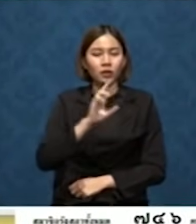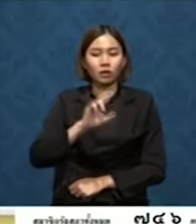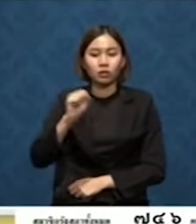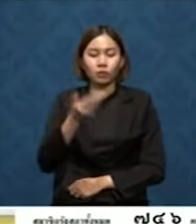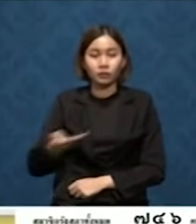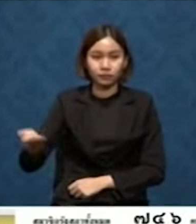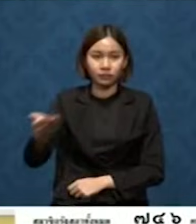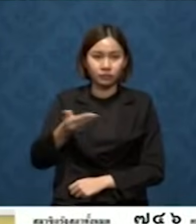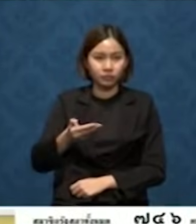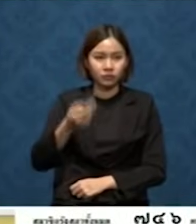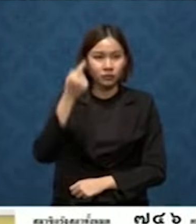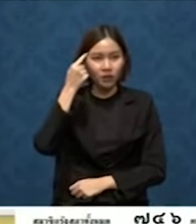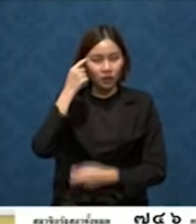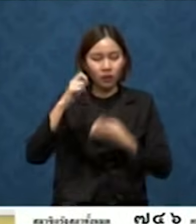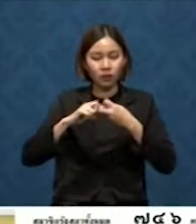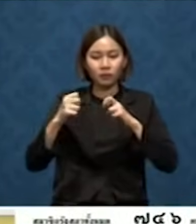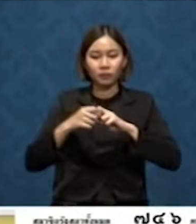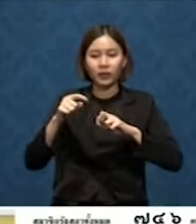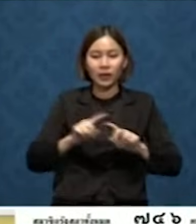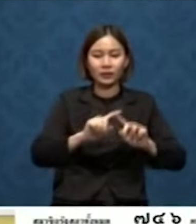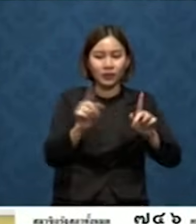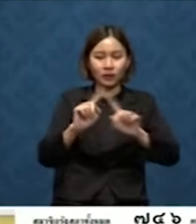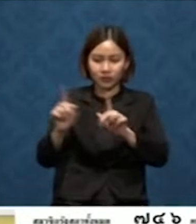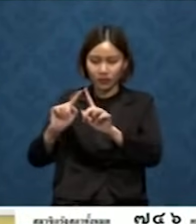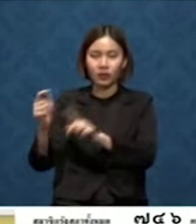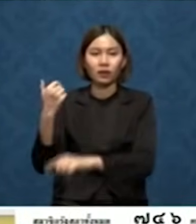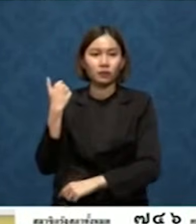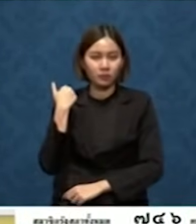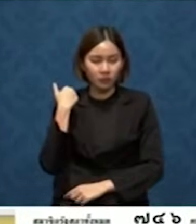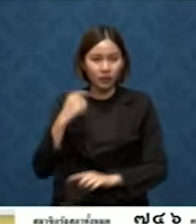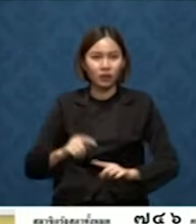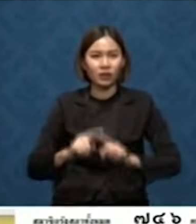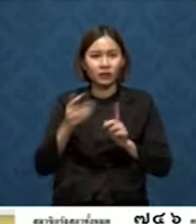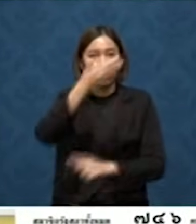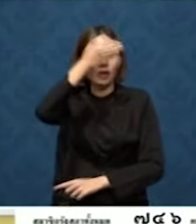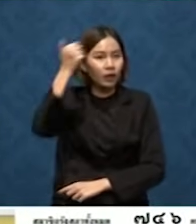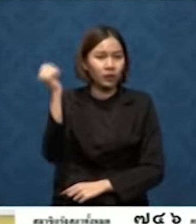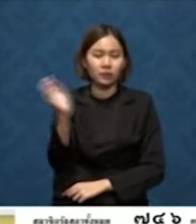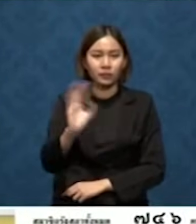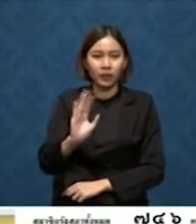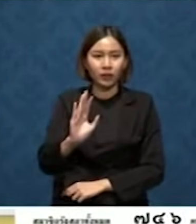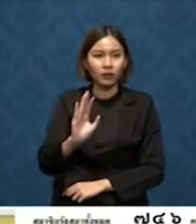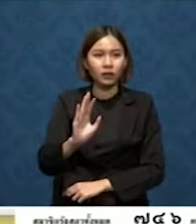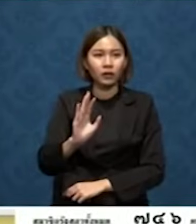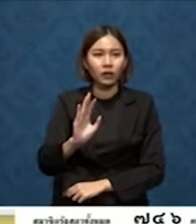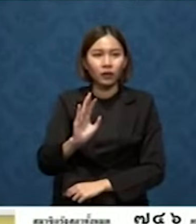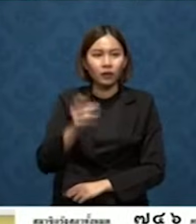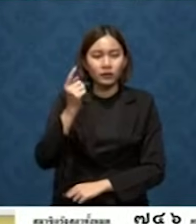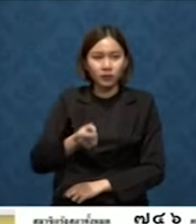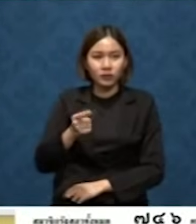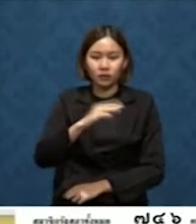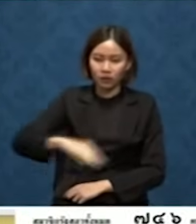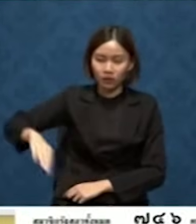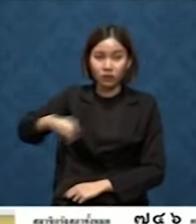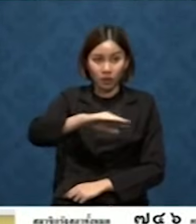ท่านอื่นนั้นอาจจะมองปัญหานี้แต่ต่างกันออกไปบ้างแต่เราต้องอย่าลืมนะครับว่าความจริงแล้วพวกเรา